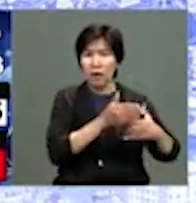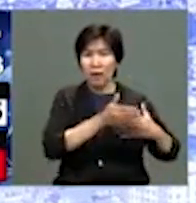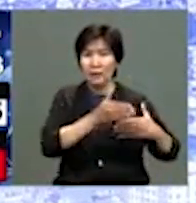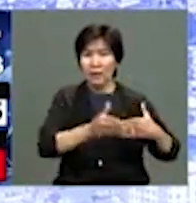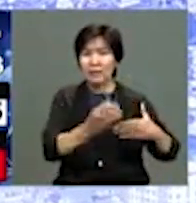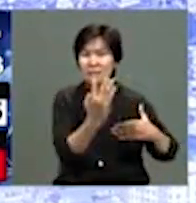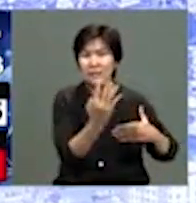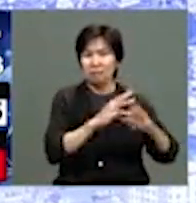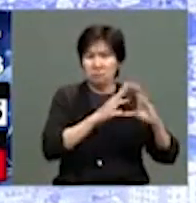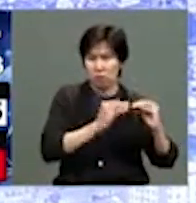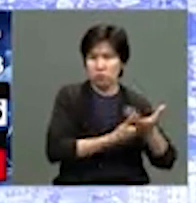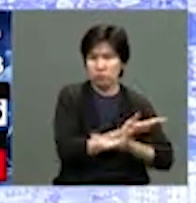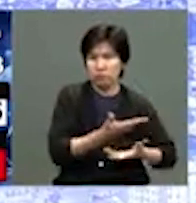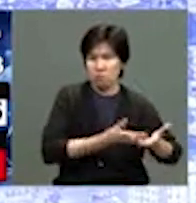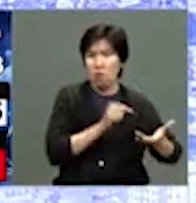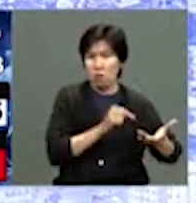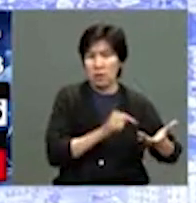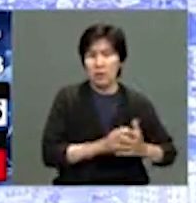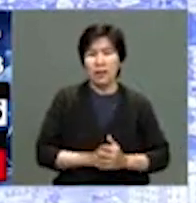เหตุการณ์นายกร่างเรื่องของอมตะการการผ่อนคลายระยะที่4